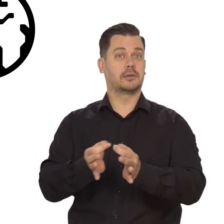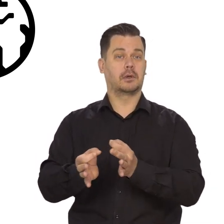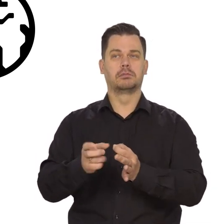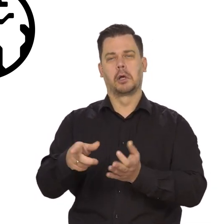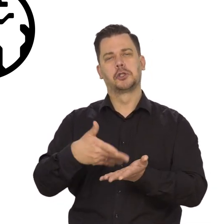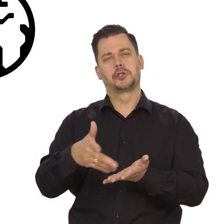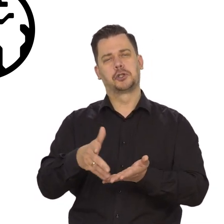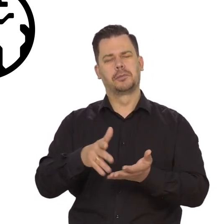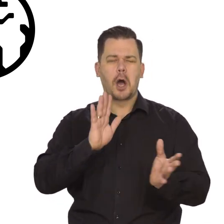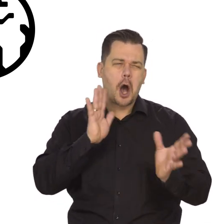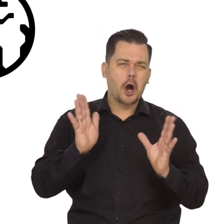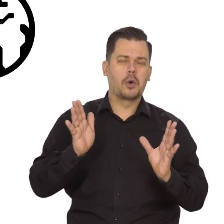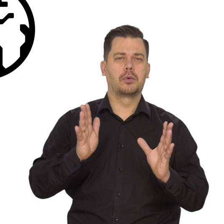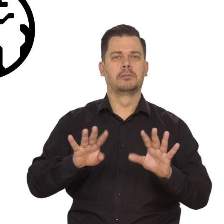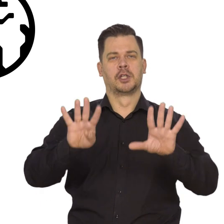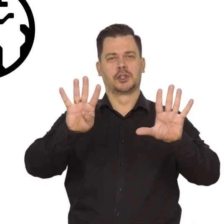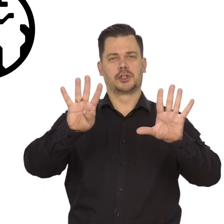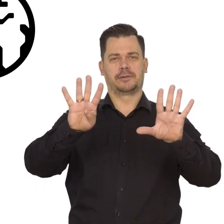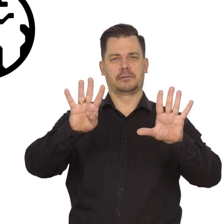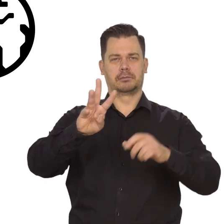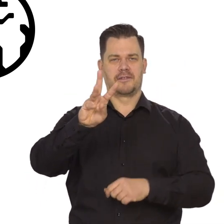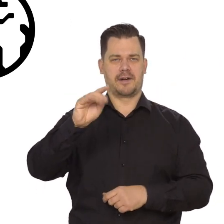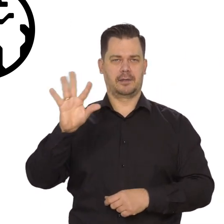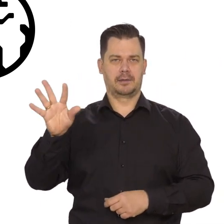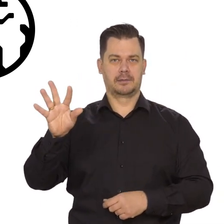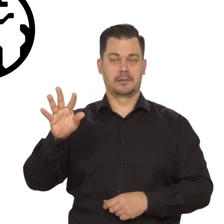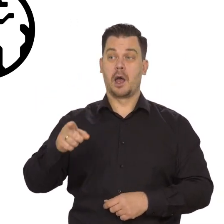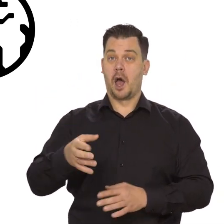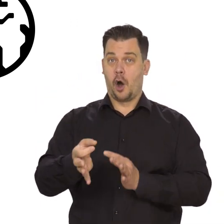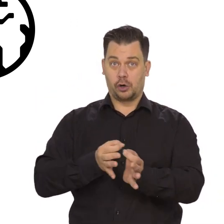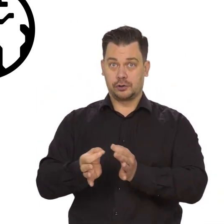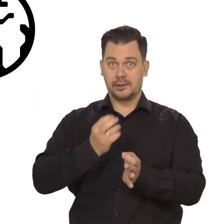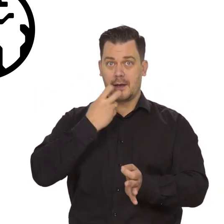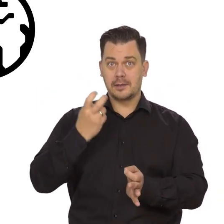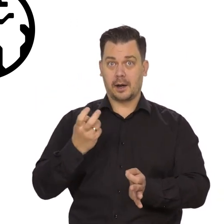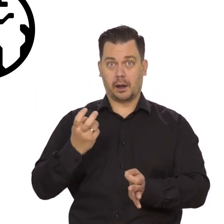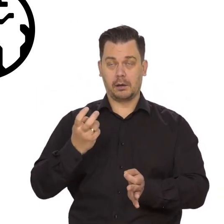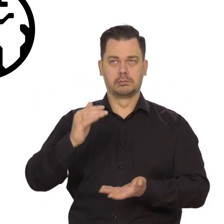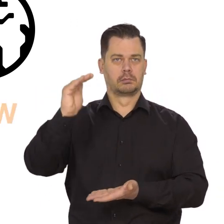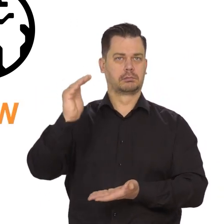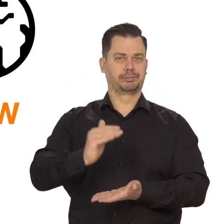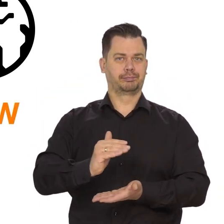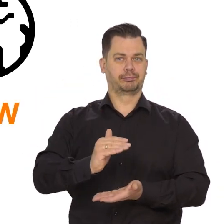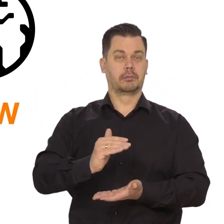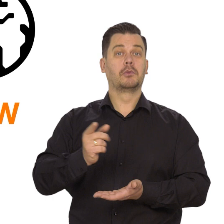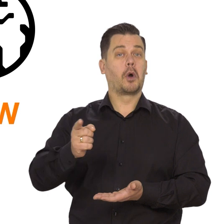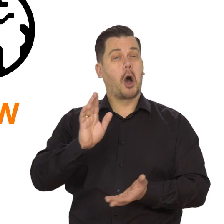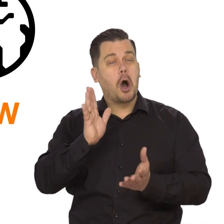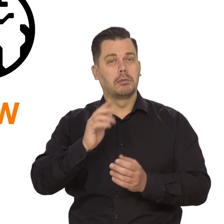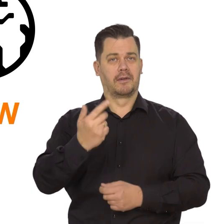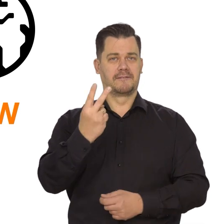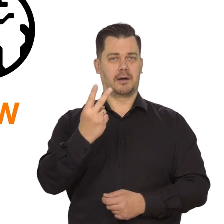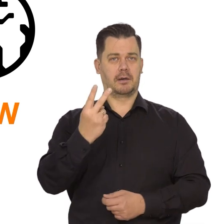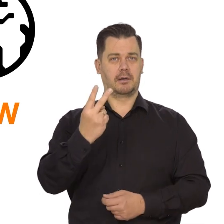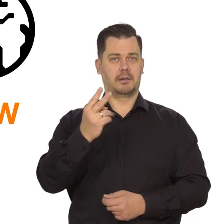energii jest to średnio około 9 W. Po włączeniu trybu oszczędzania energii dekoder pobierze mniej niż